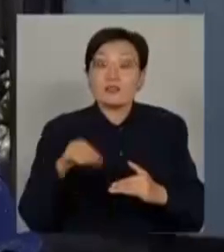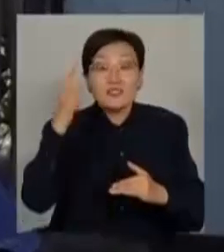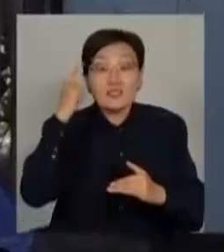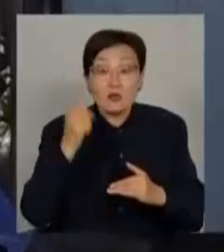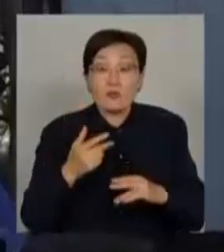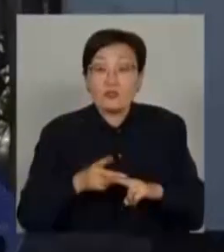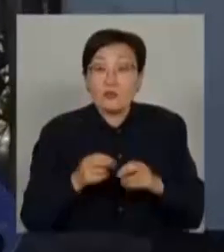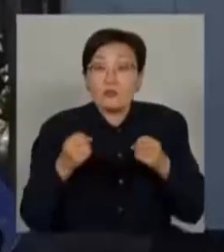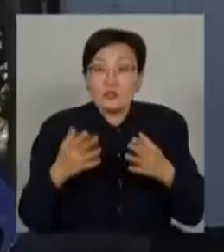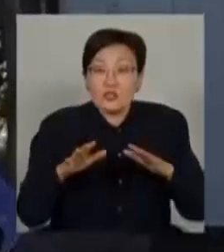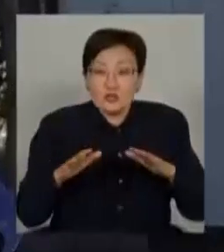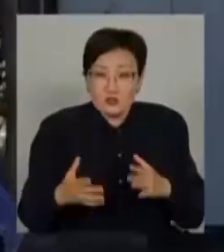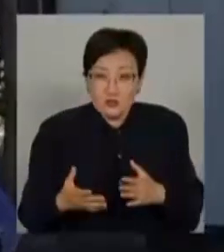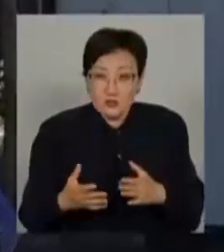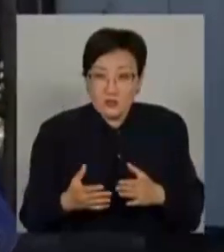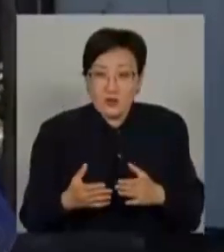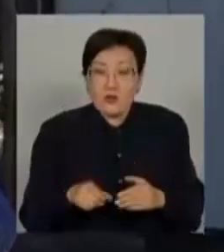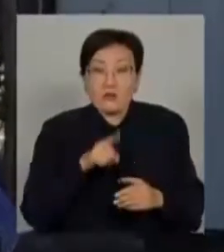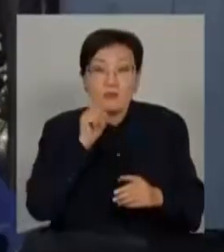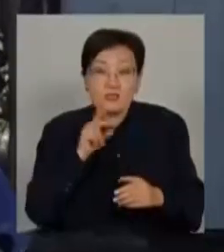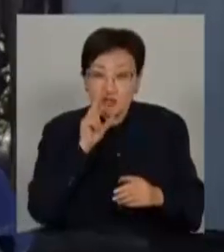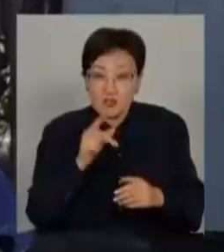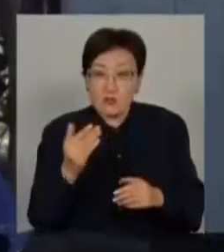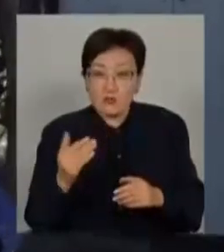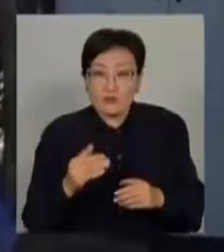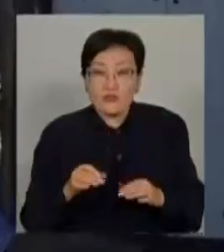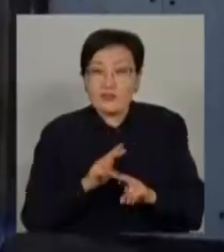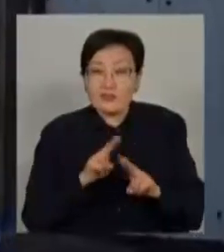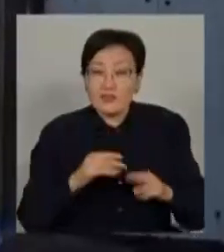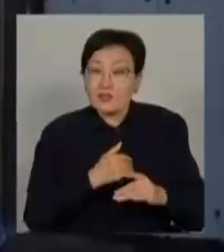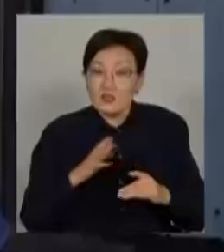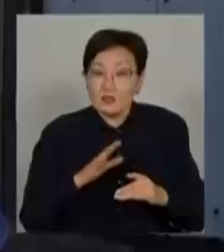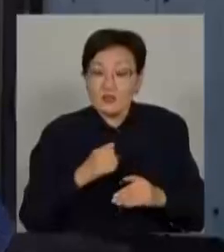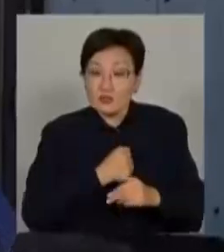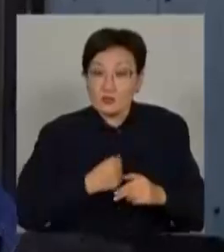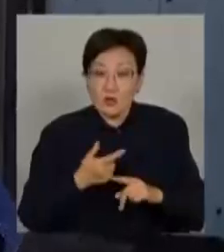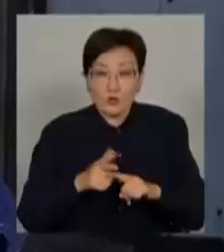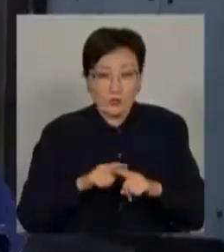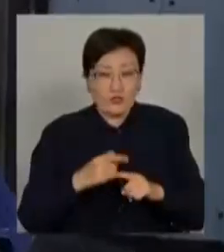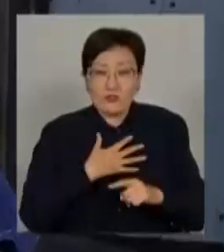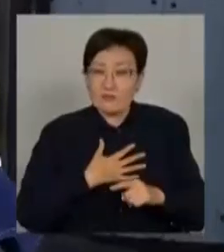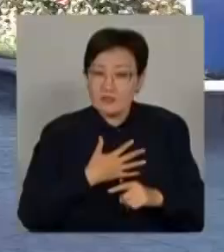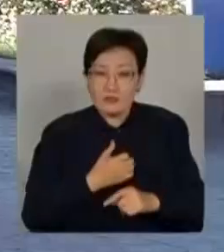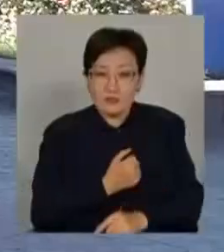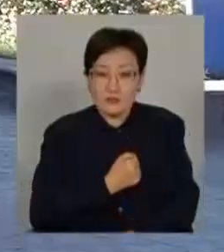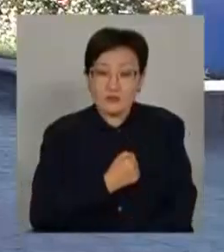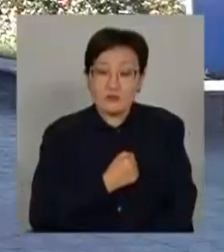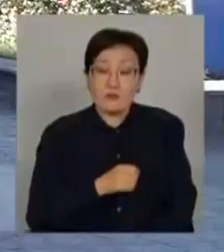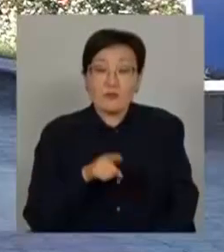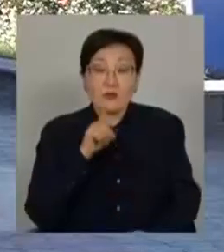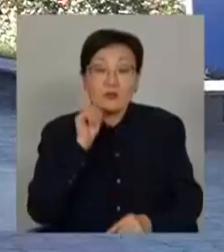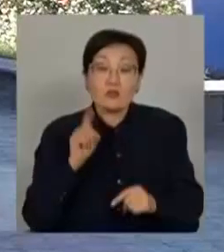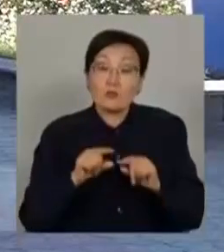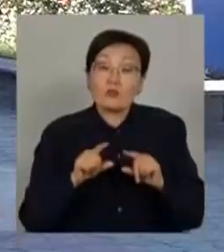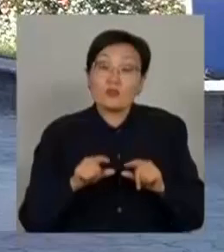знали, это просто случайность, подростковая ошибка. Он никому не желал зла, и он очень раскаивается. В детскую